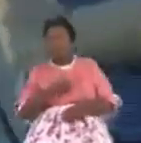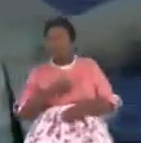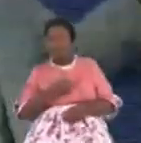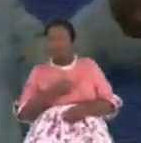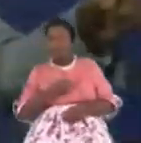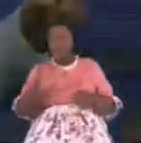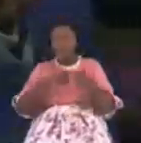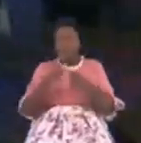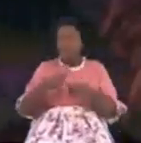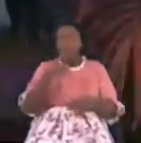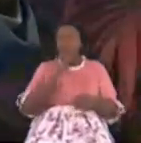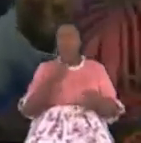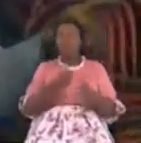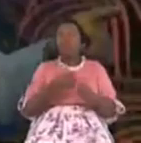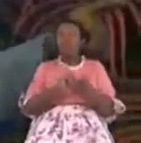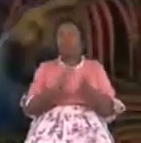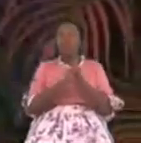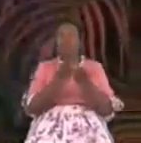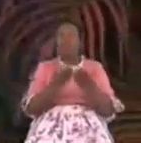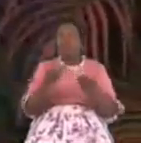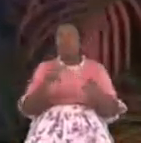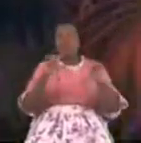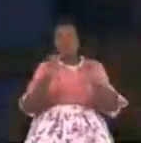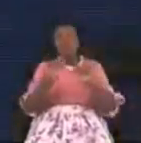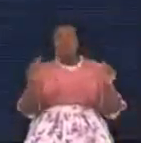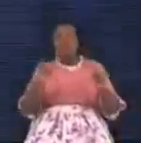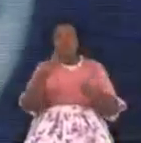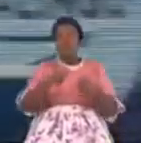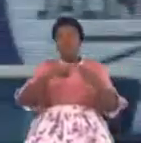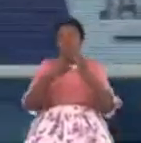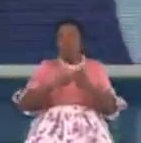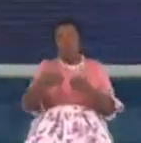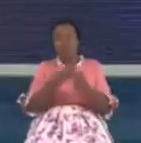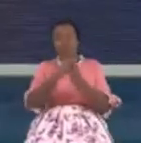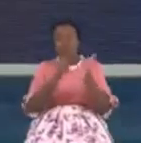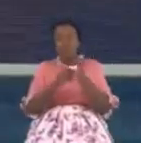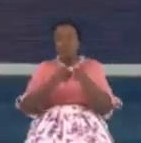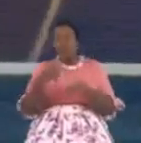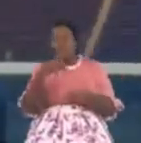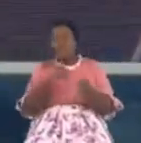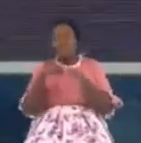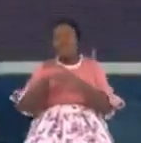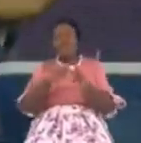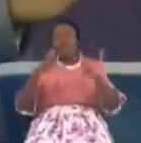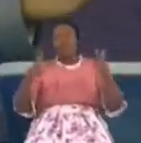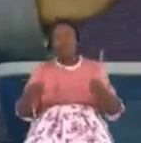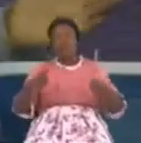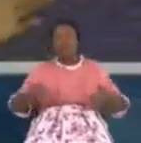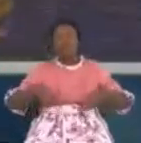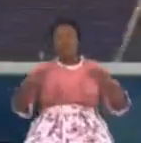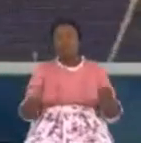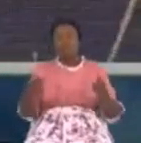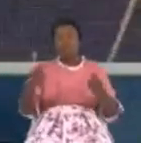na Matiu, ebe mmalite nke agba ọhụụ. O kwukwere ya na mkpughe, ebe ọgwụgwụ nke